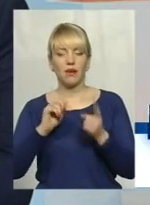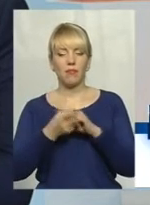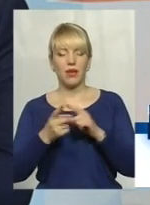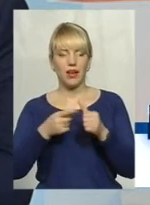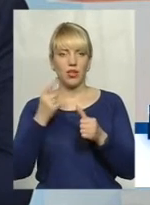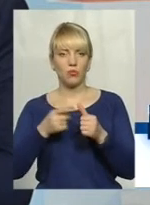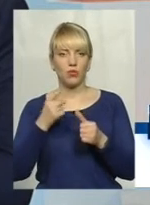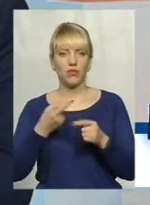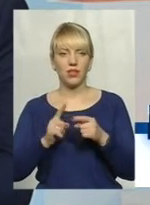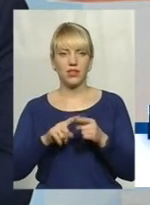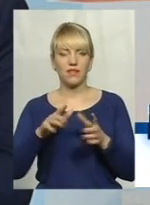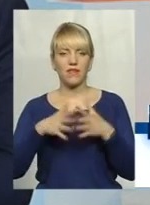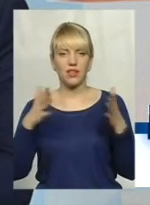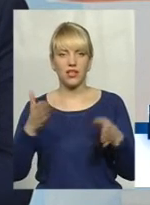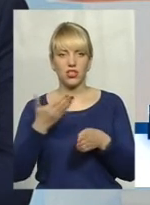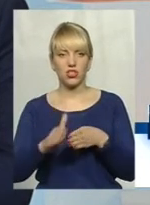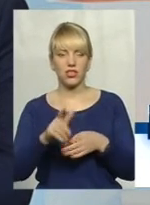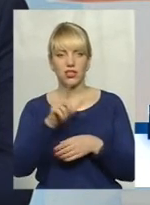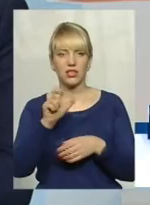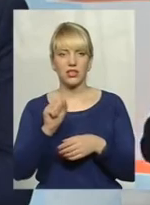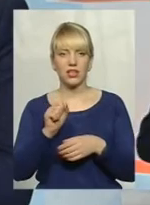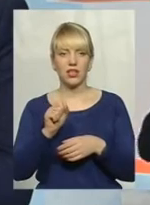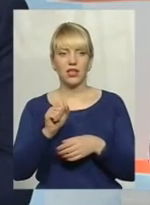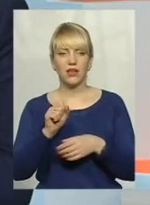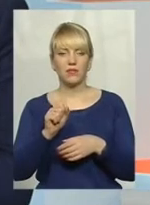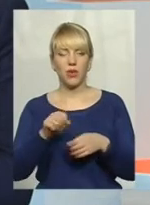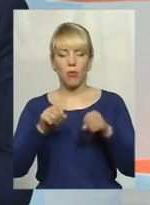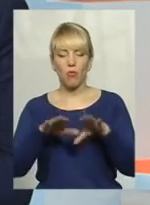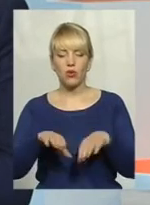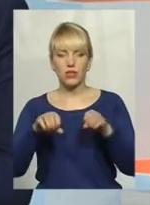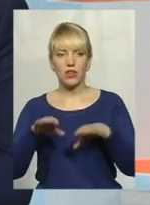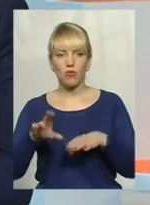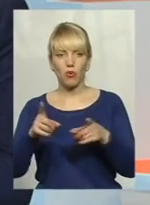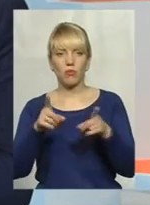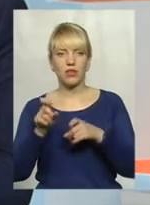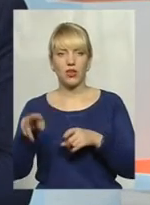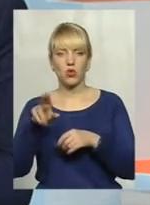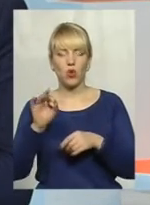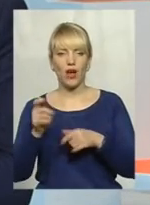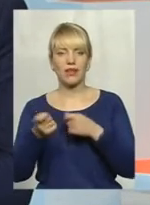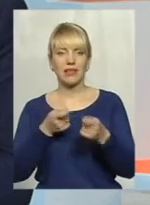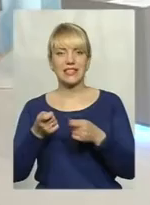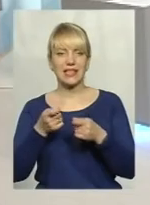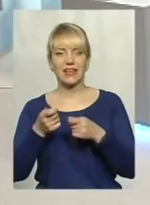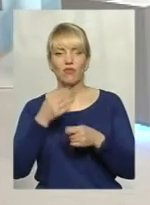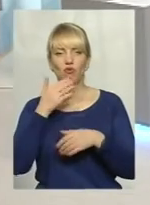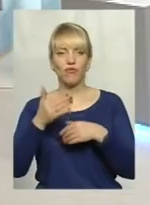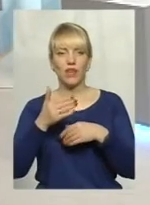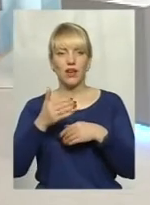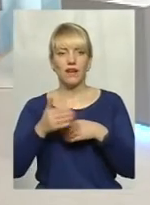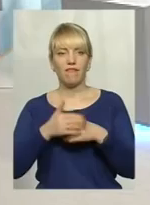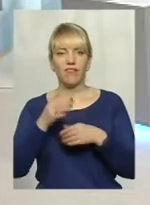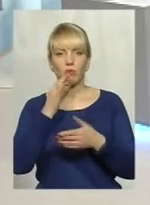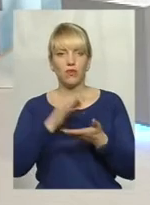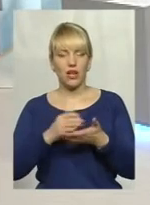це велика частка з постанов про притягнення до адміністративної відповідальності, коли